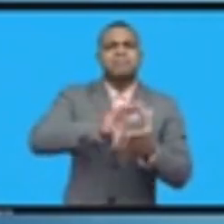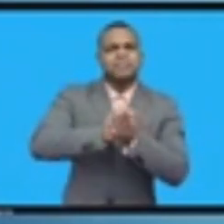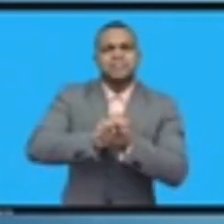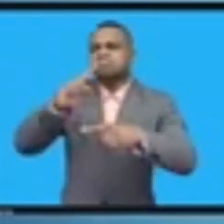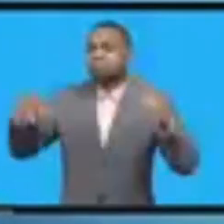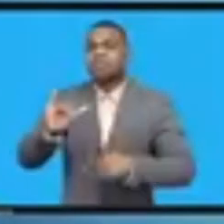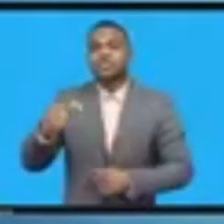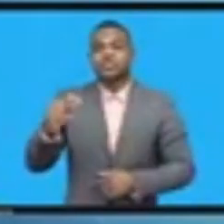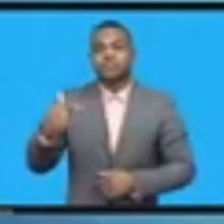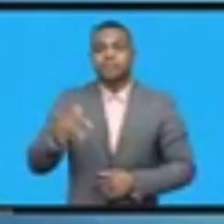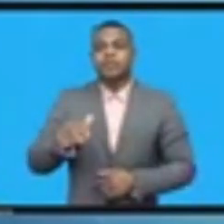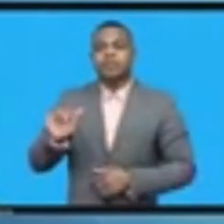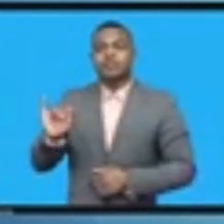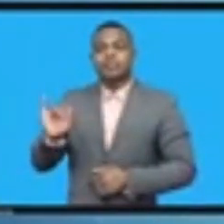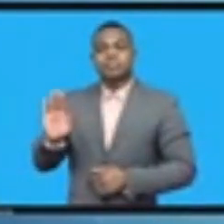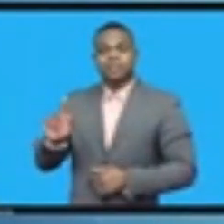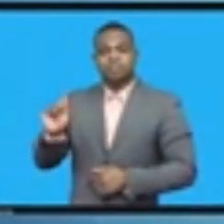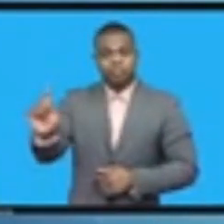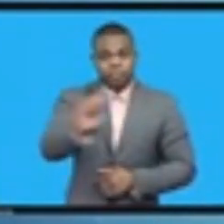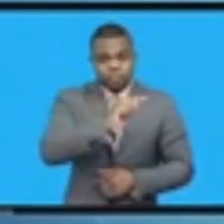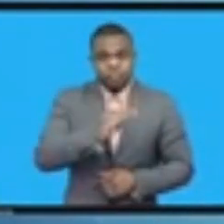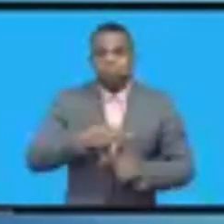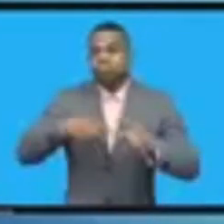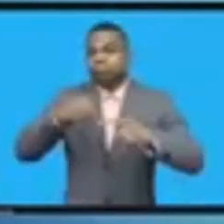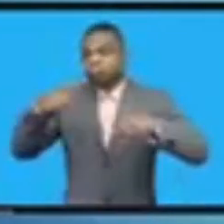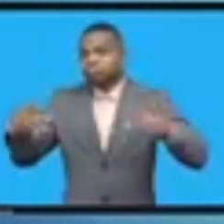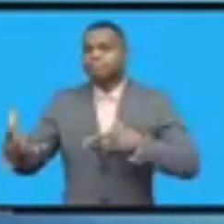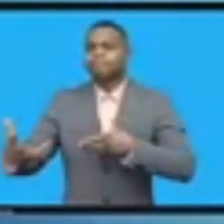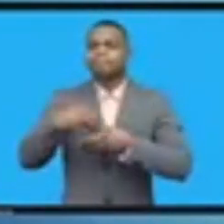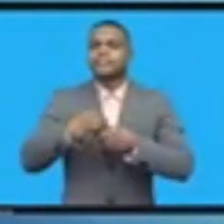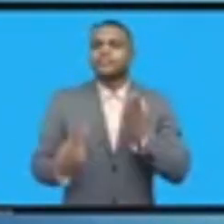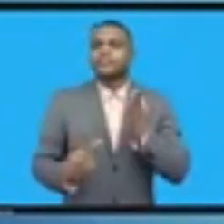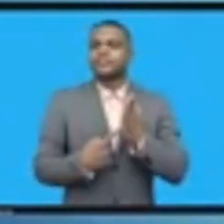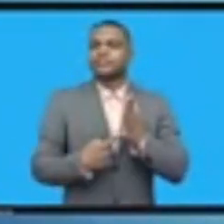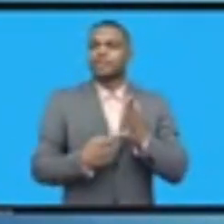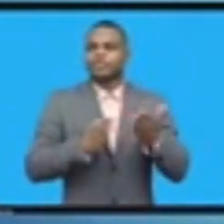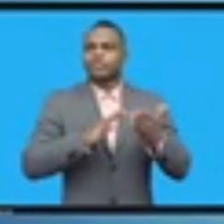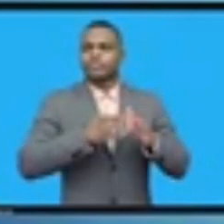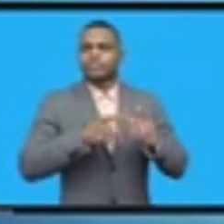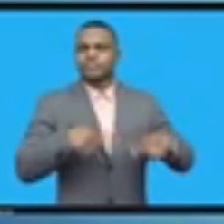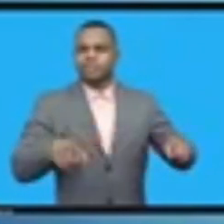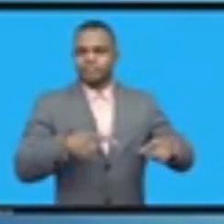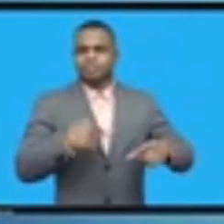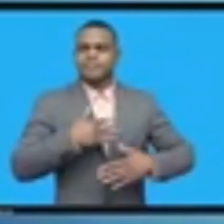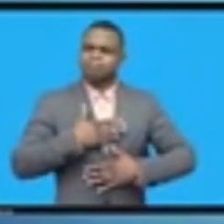了，大家从来没有听到互联网说断网